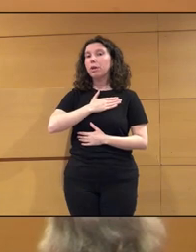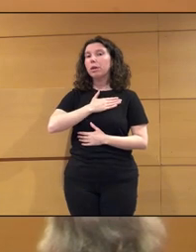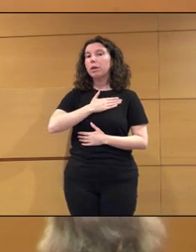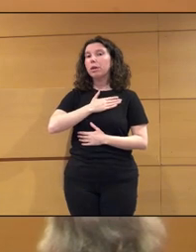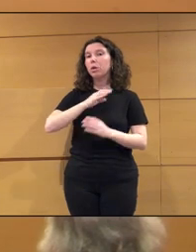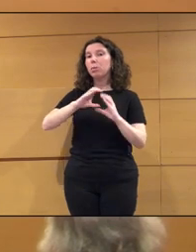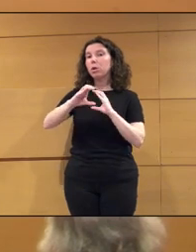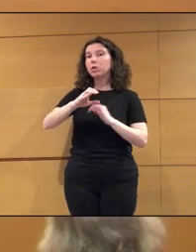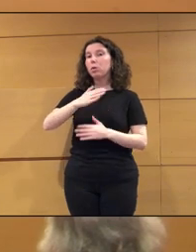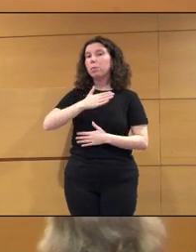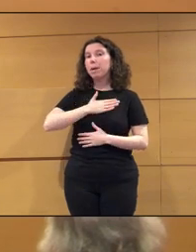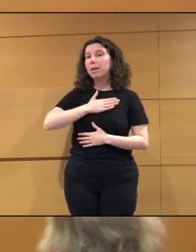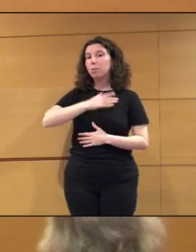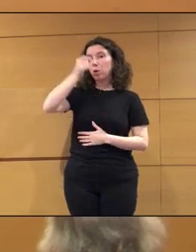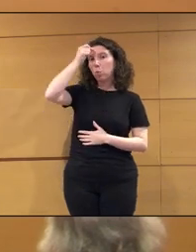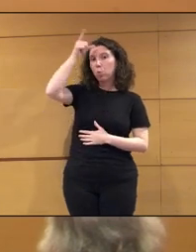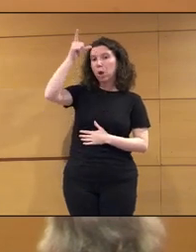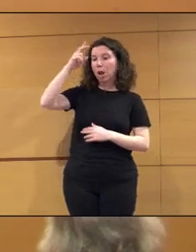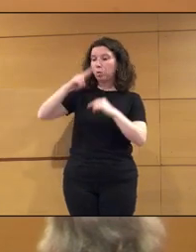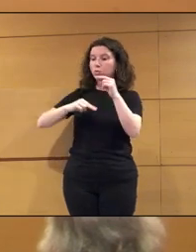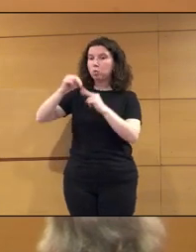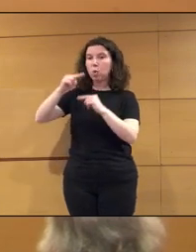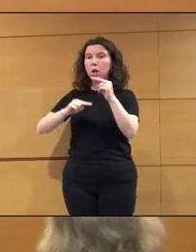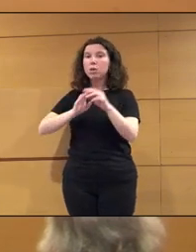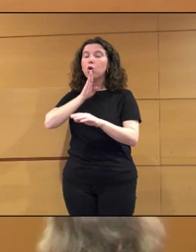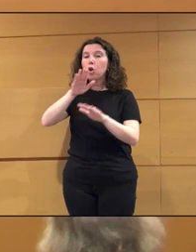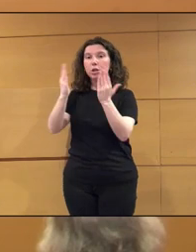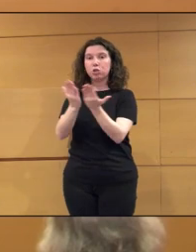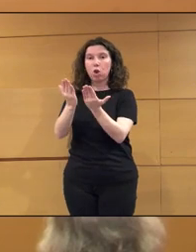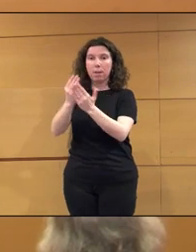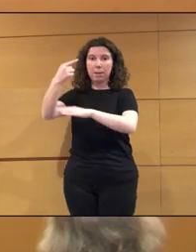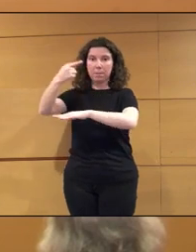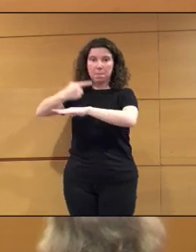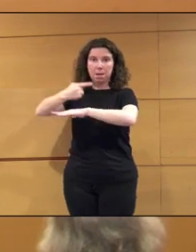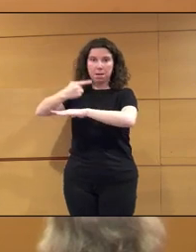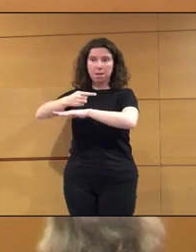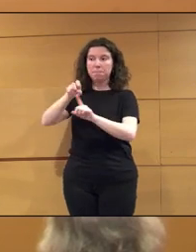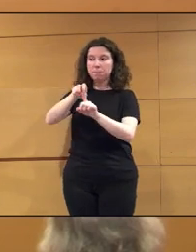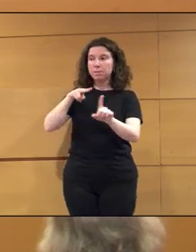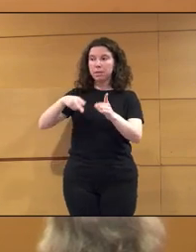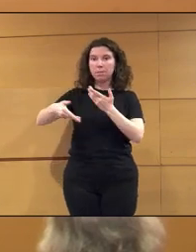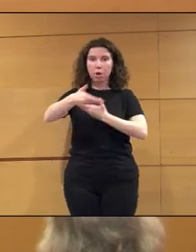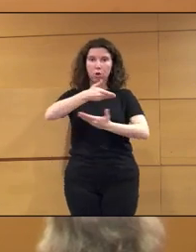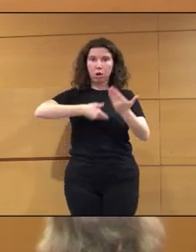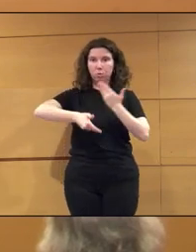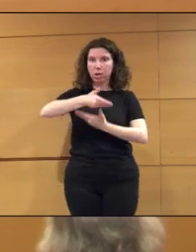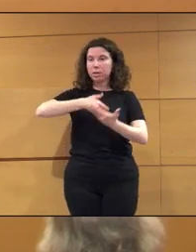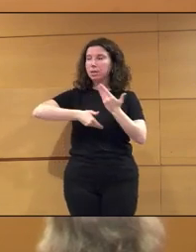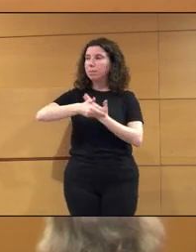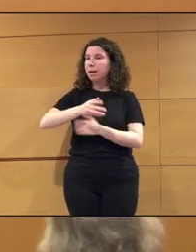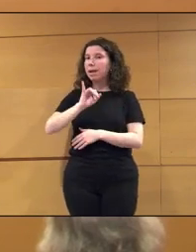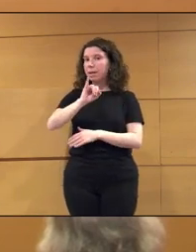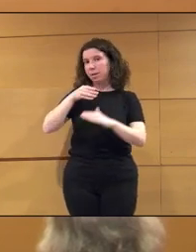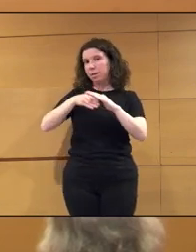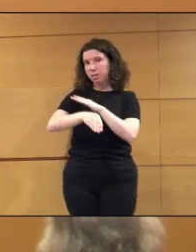comunicació del patrimoni cultural construït a l'escola primària des d'una perspectiva col·laborativa i